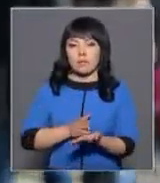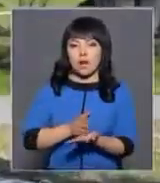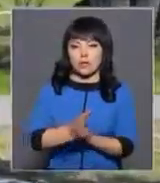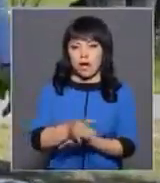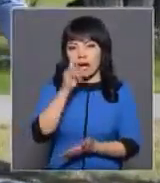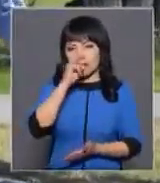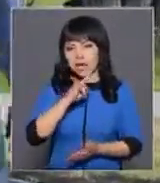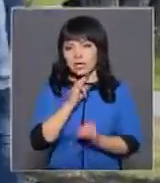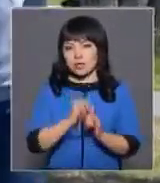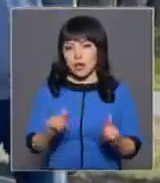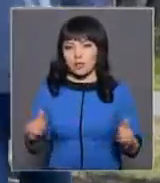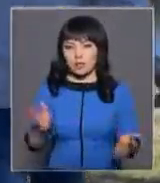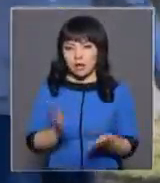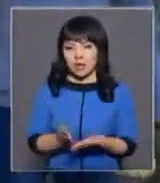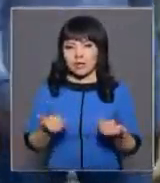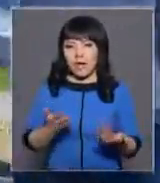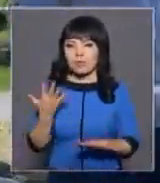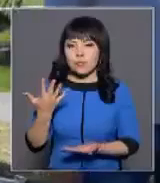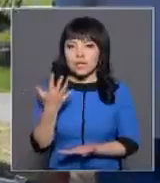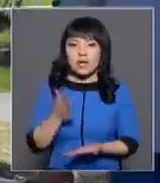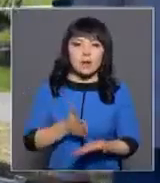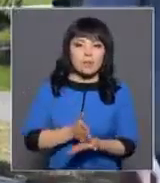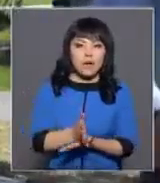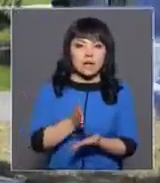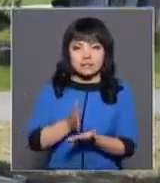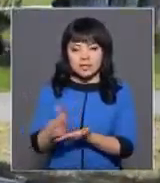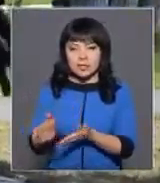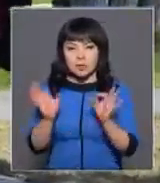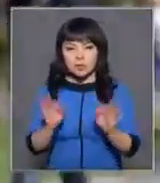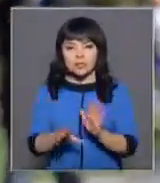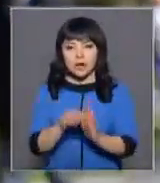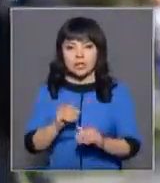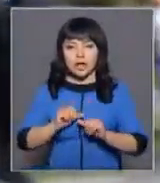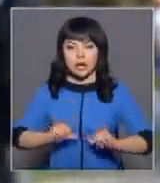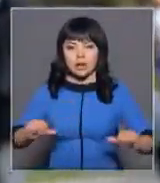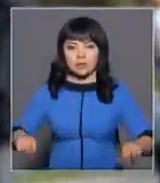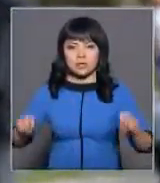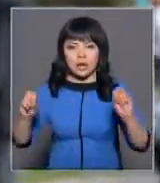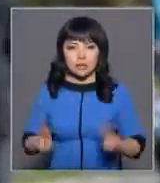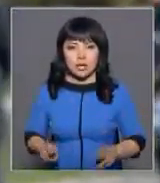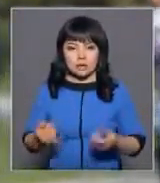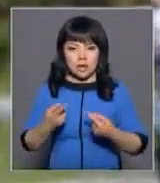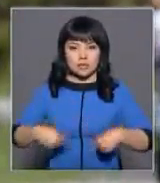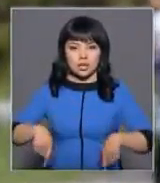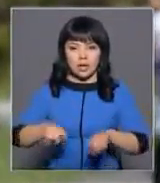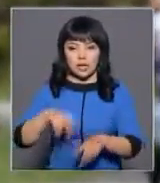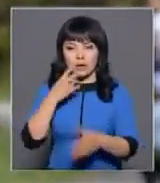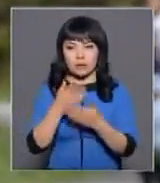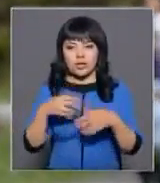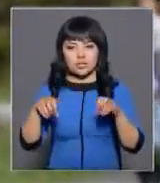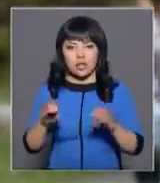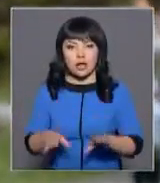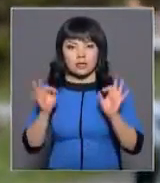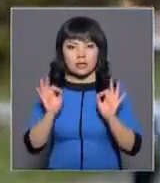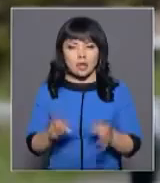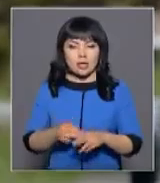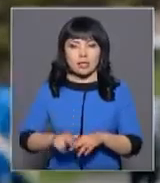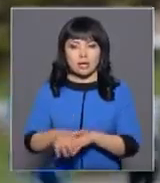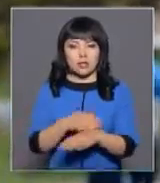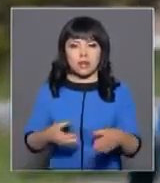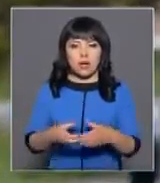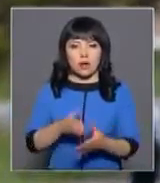дамуына. Осы 5 бағыттың дұрыс елімізде жүруіне байланысты комиссияда құрылып отыр. Бұл өте дұрыс шешім, себебі бұл бағыттар